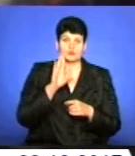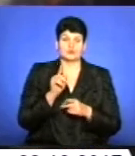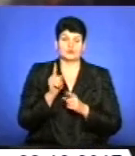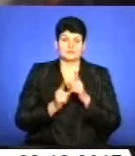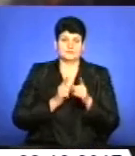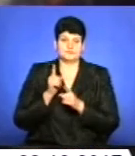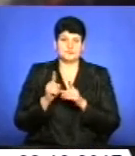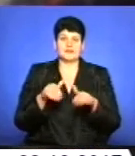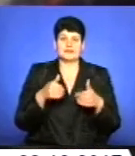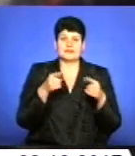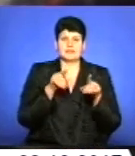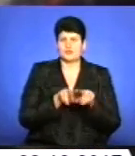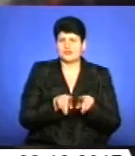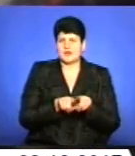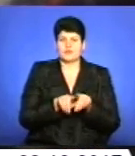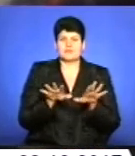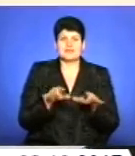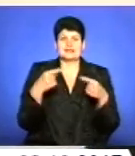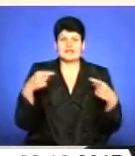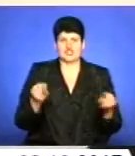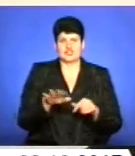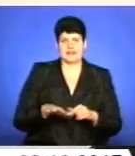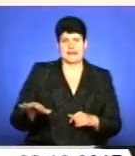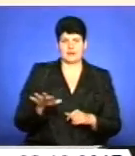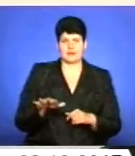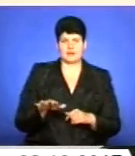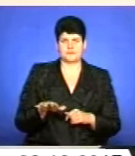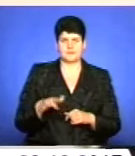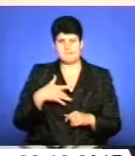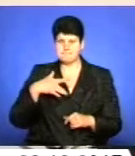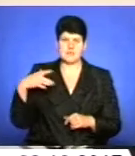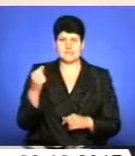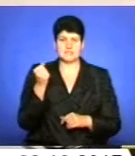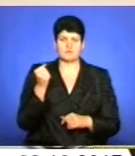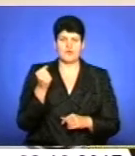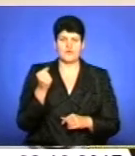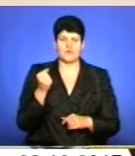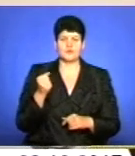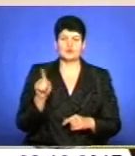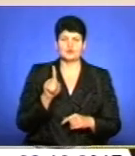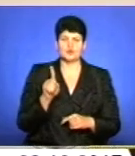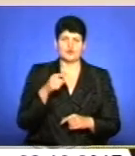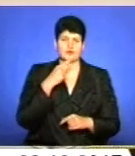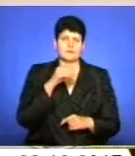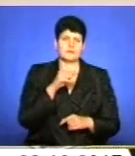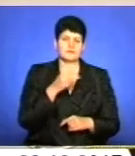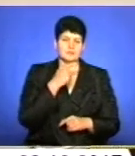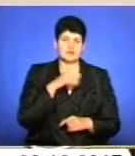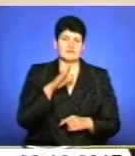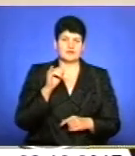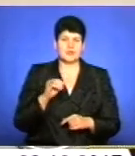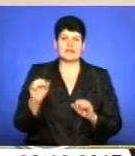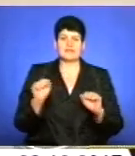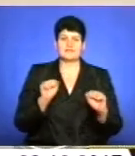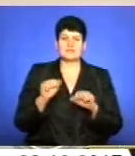їм рівноцінні торгові місця на іншій території. Принципово те, що задавав пан Віктор, щоб, наприклад, керівництво